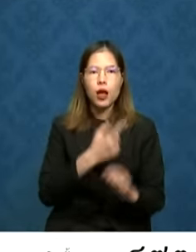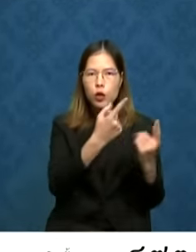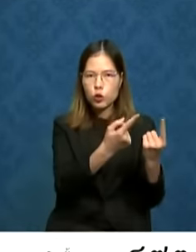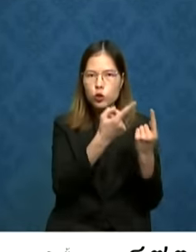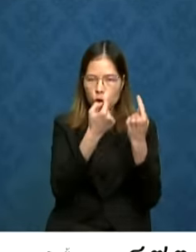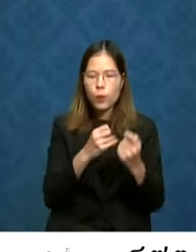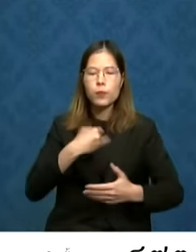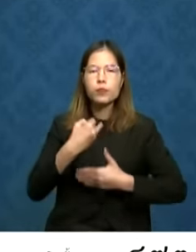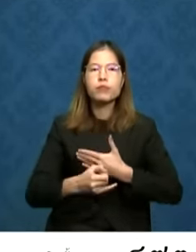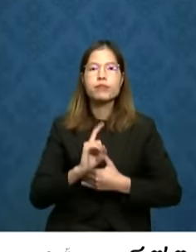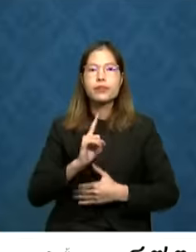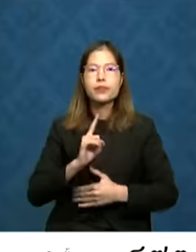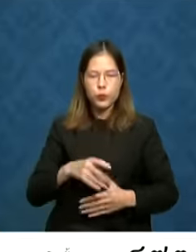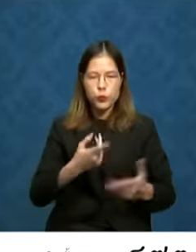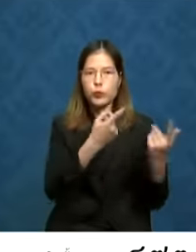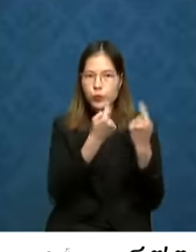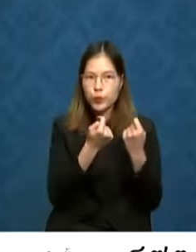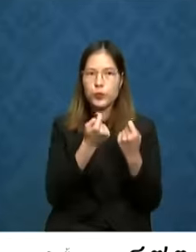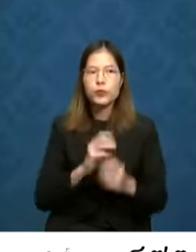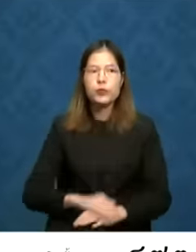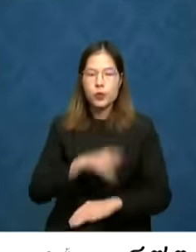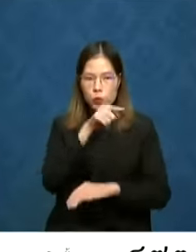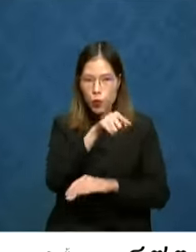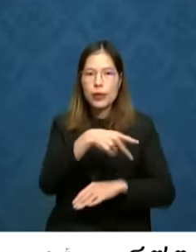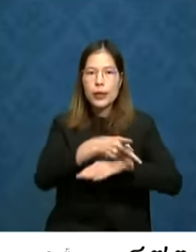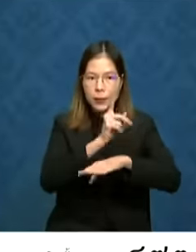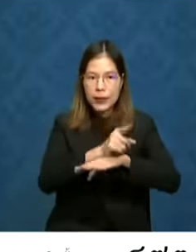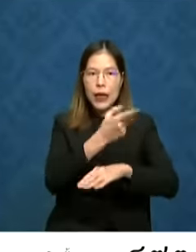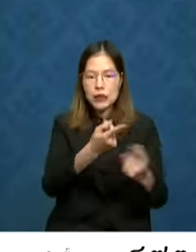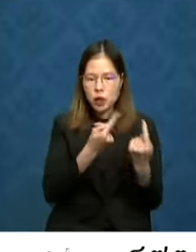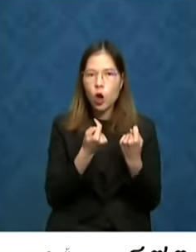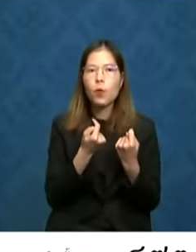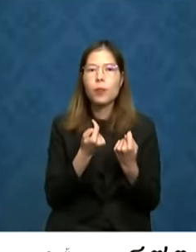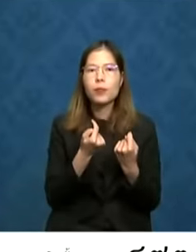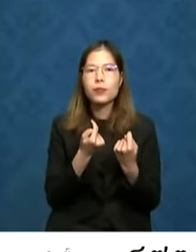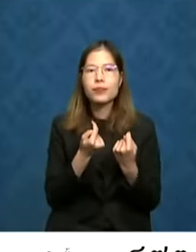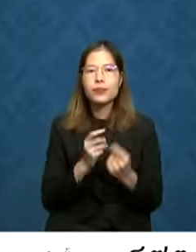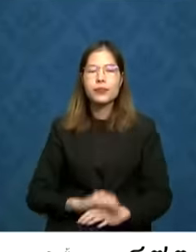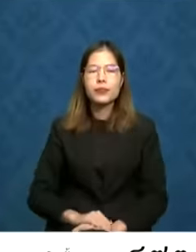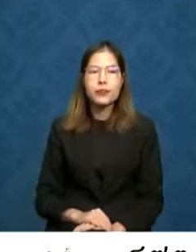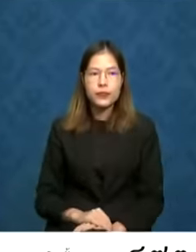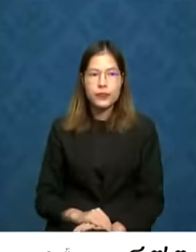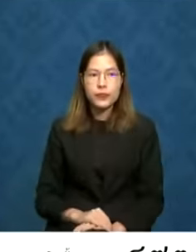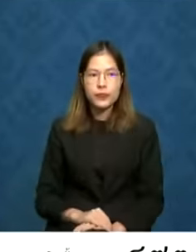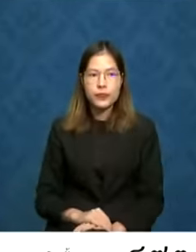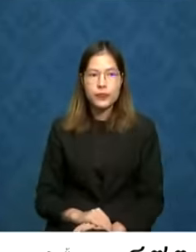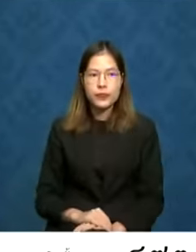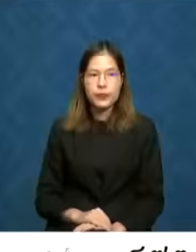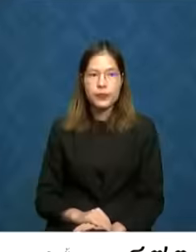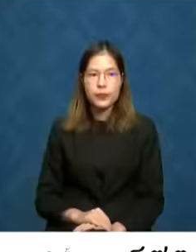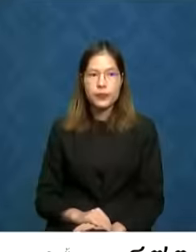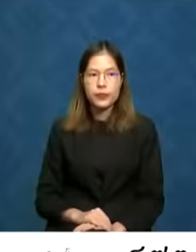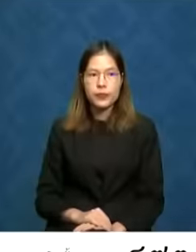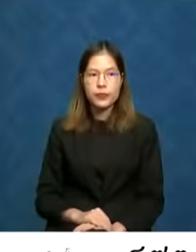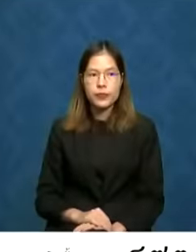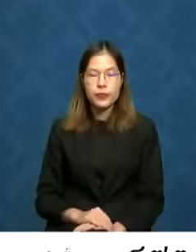พรง